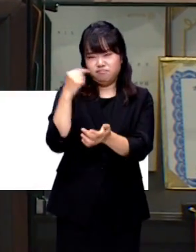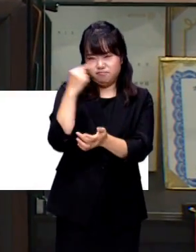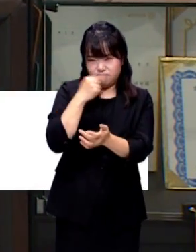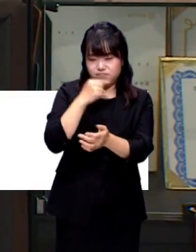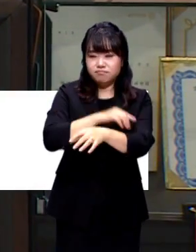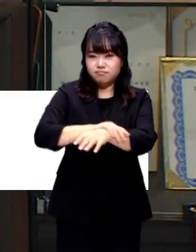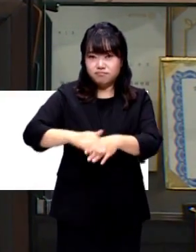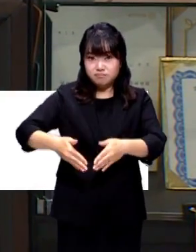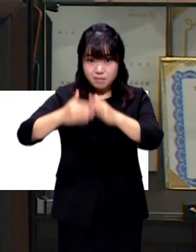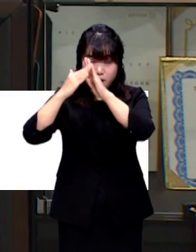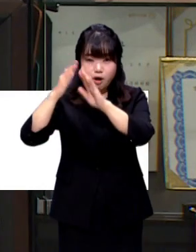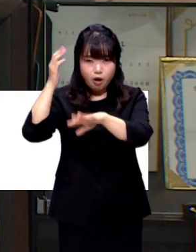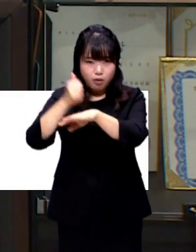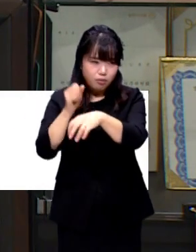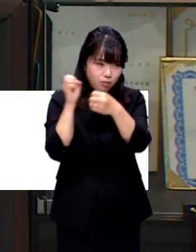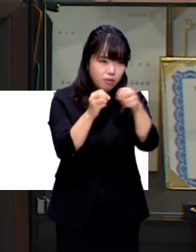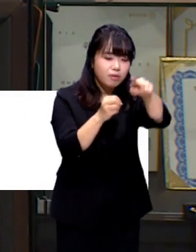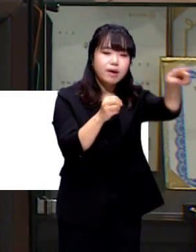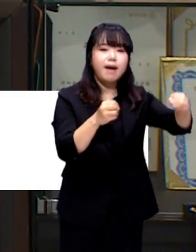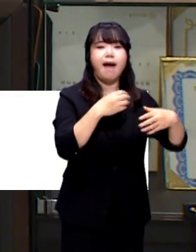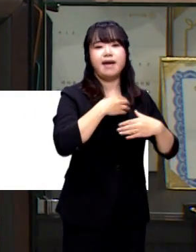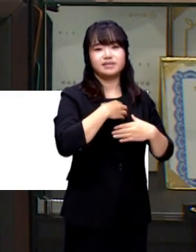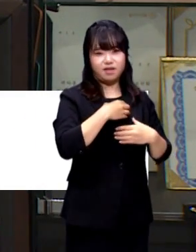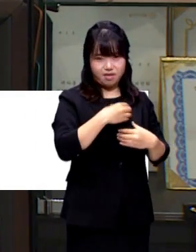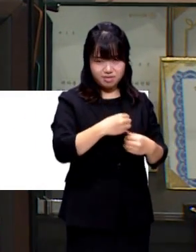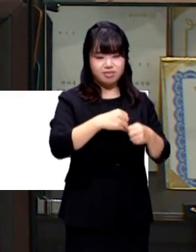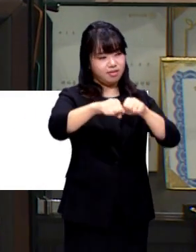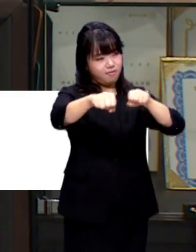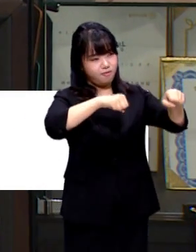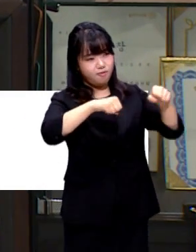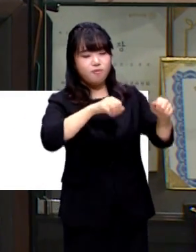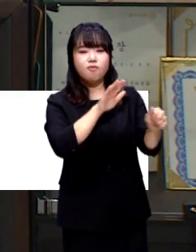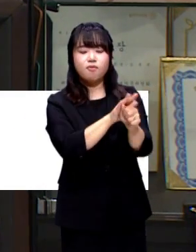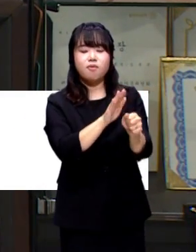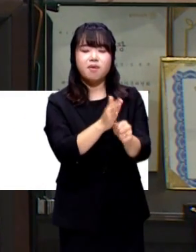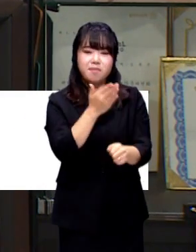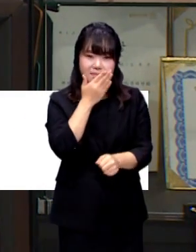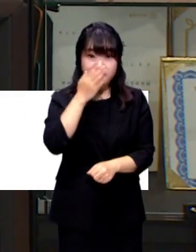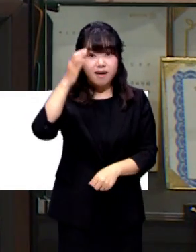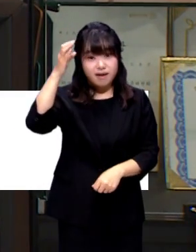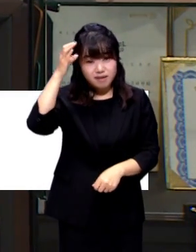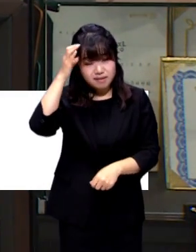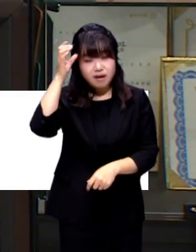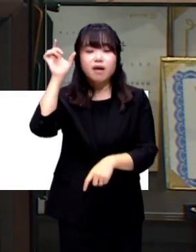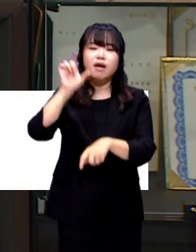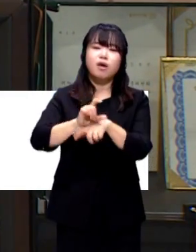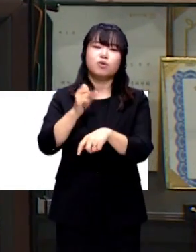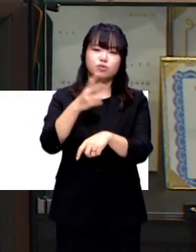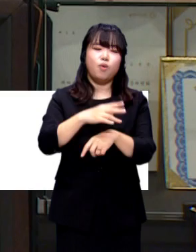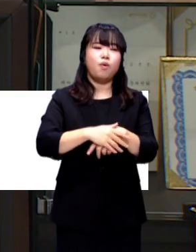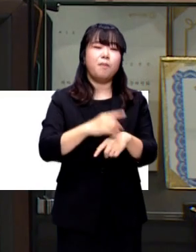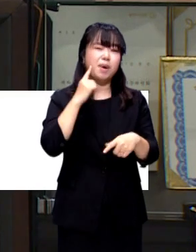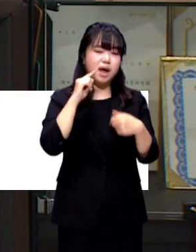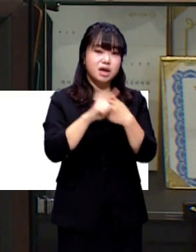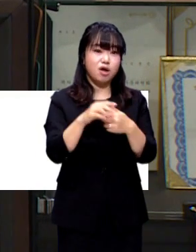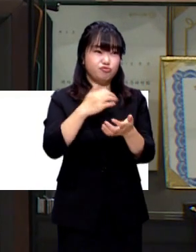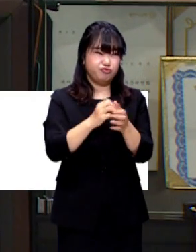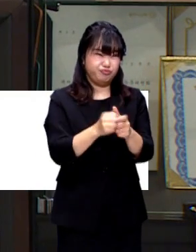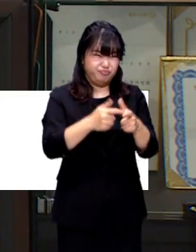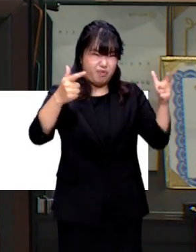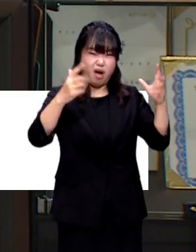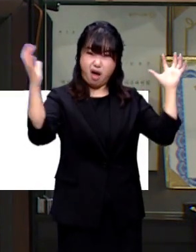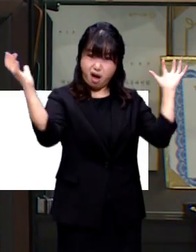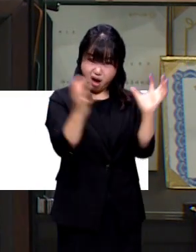강화됨으로써 시민들이 보다 안전한 환경에서 활동할 수 있을 것으로 예상되고 또 평소보다 많은 인파가 몰릴